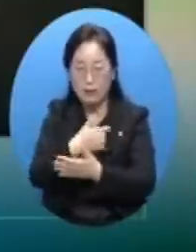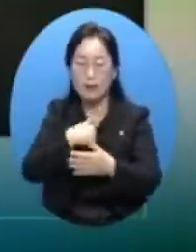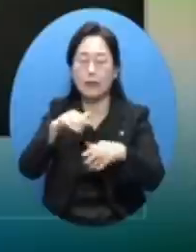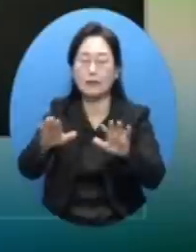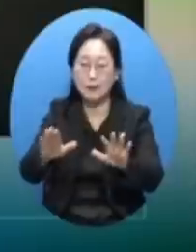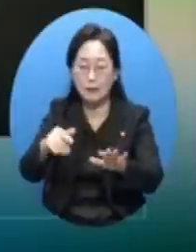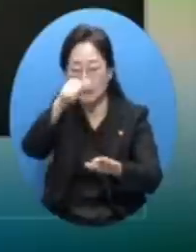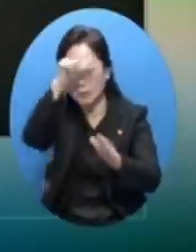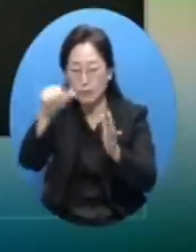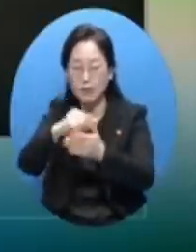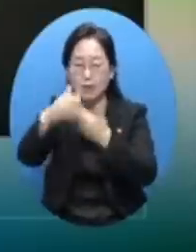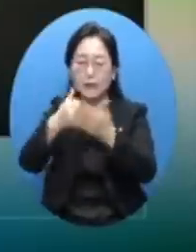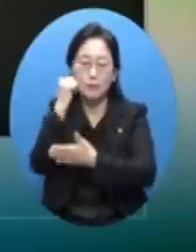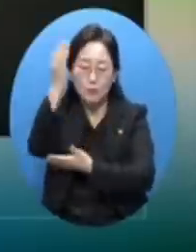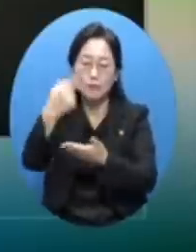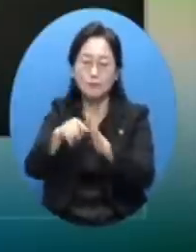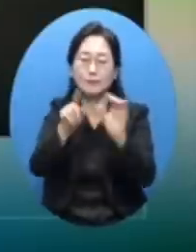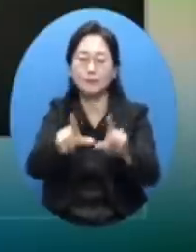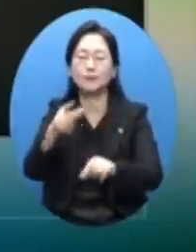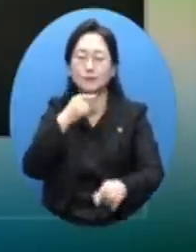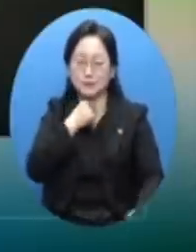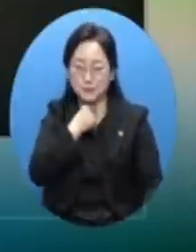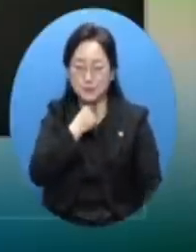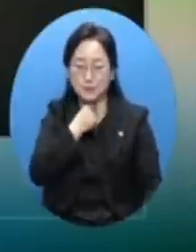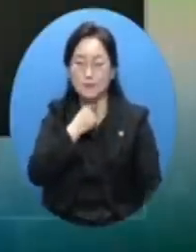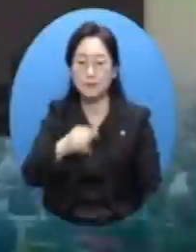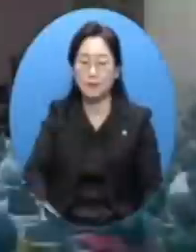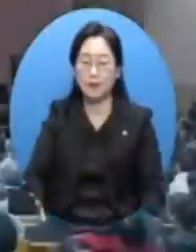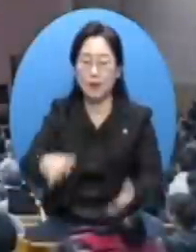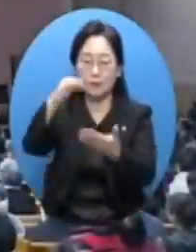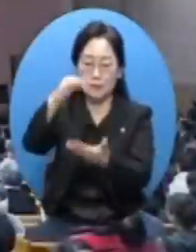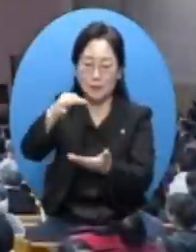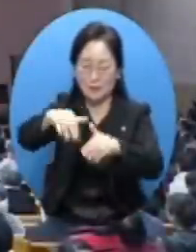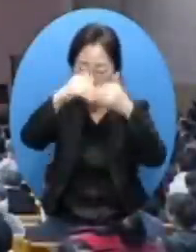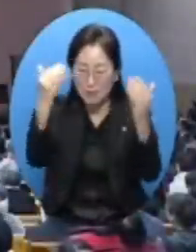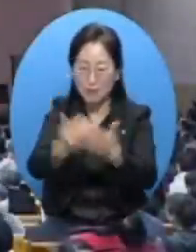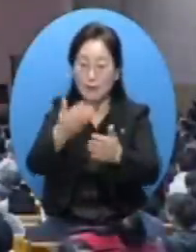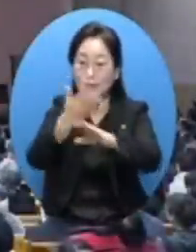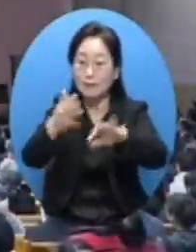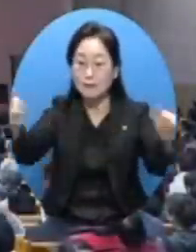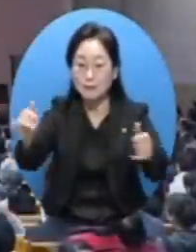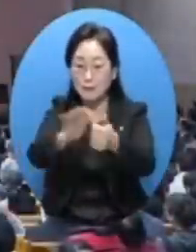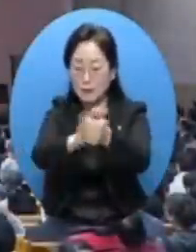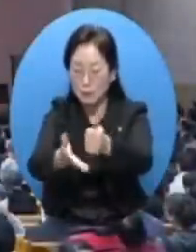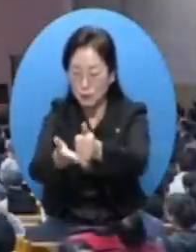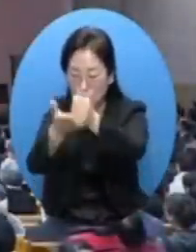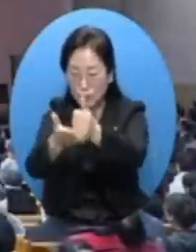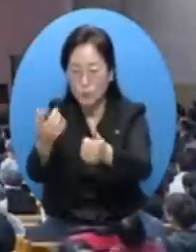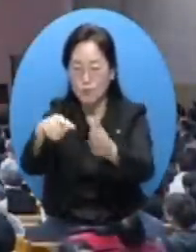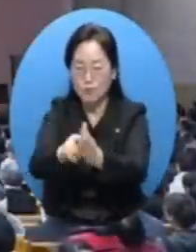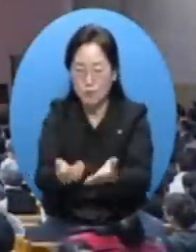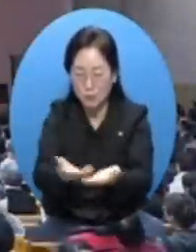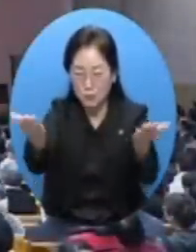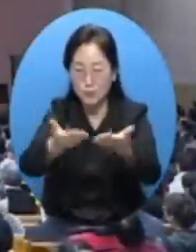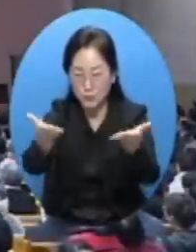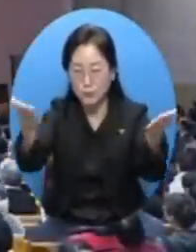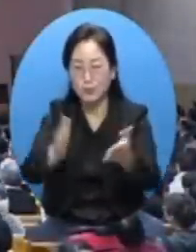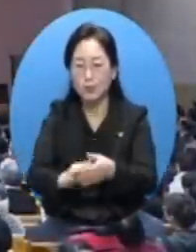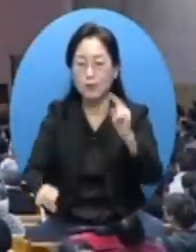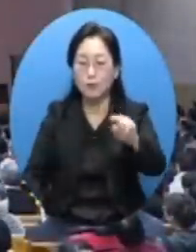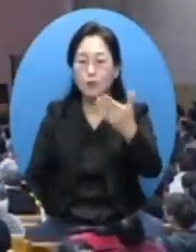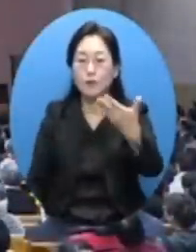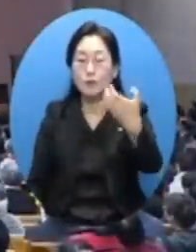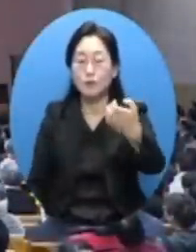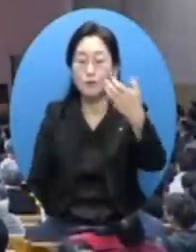여생 하나님의 영광에 살아야 되겠다. 그래서 모든 재산을 남들을 섬기는 데 바치기 시작했습니다. 1998년에